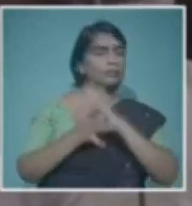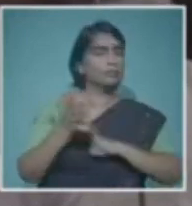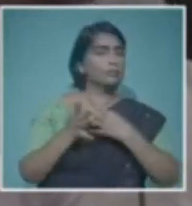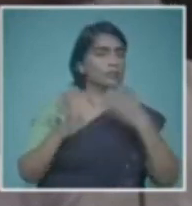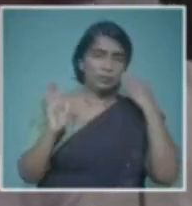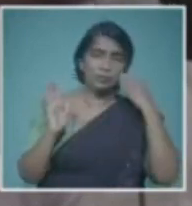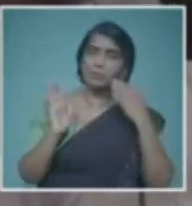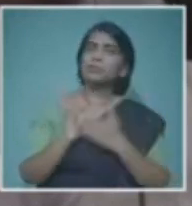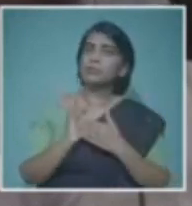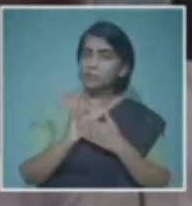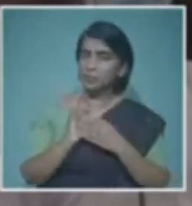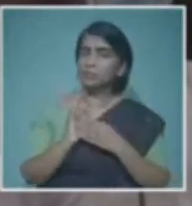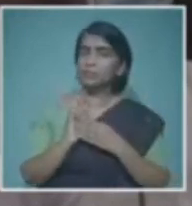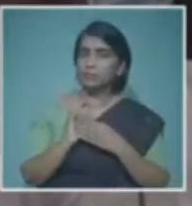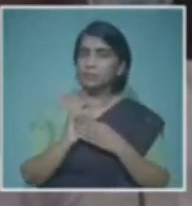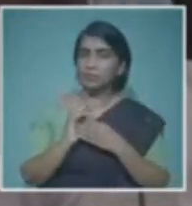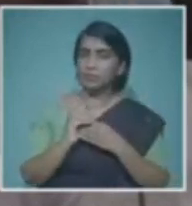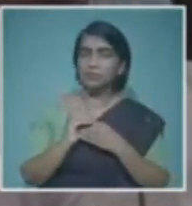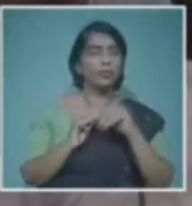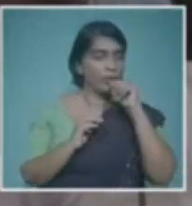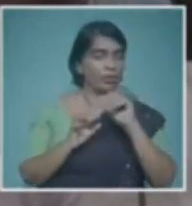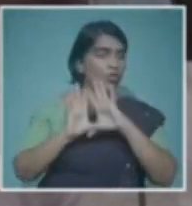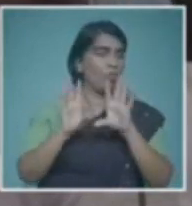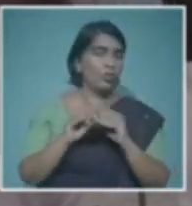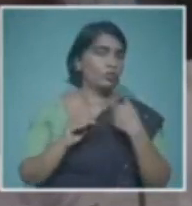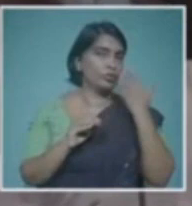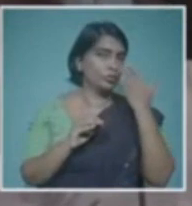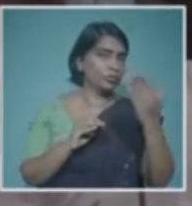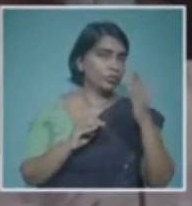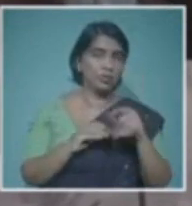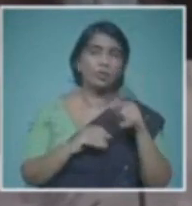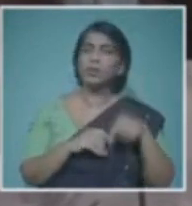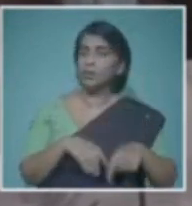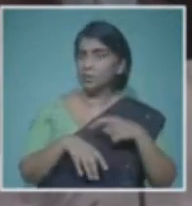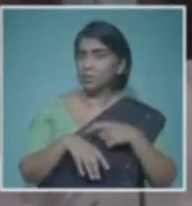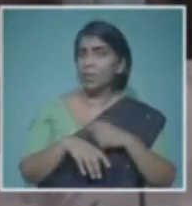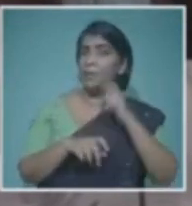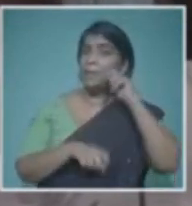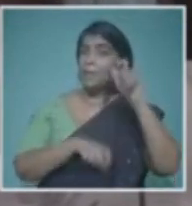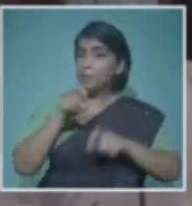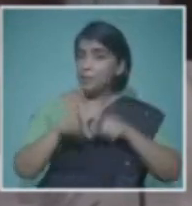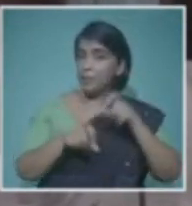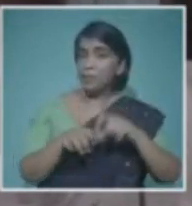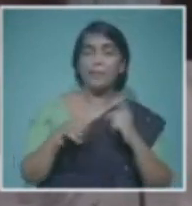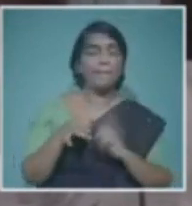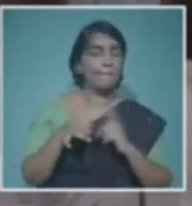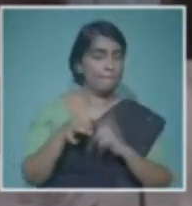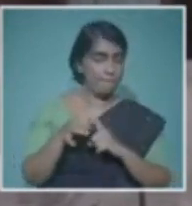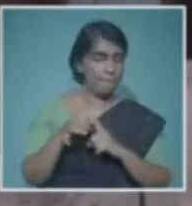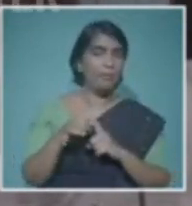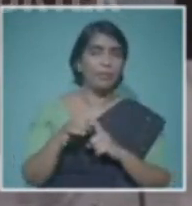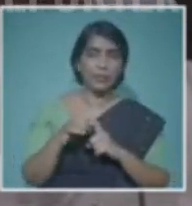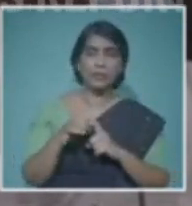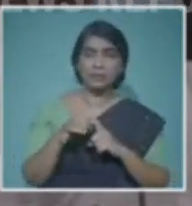අයවැය තුල ඇත්තටම පොදු ලක්ෂණයක් තියෙනවා නම් තියෙන්නේ මේ වෙලාවේ ජනතාවගේ ප්‍රශ්න